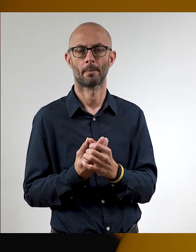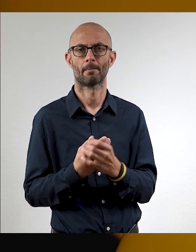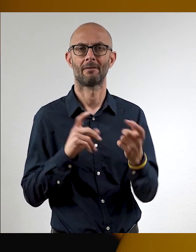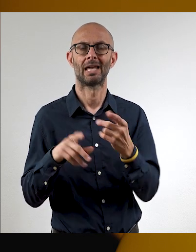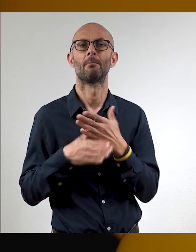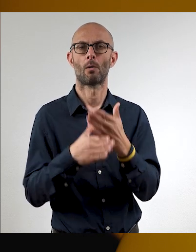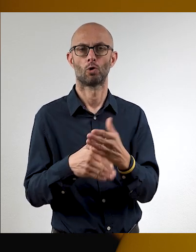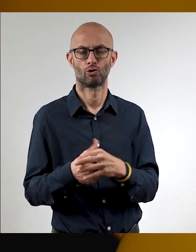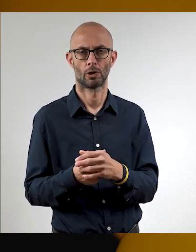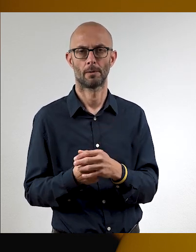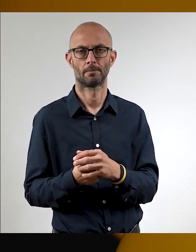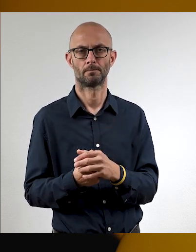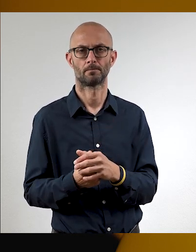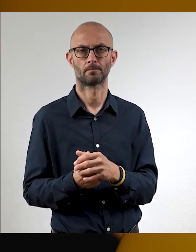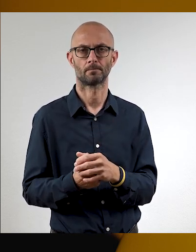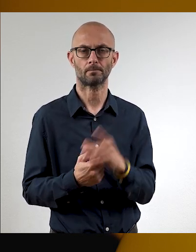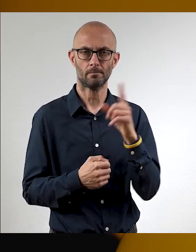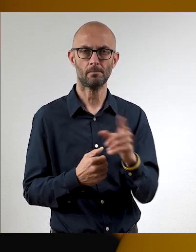ver pomoči.